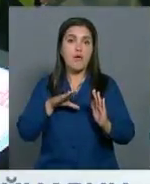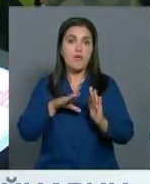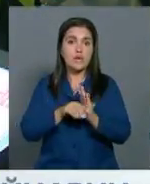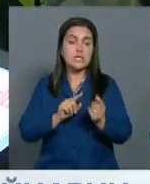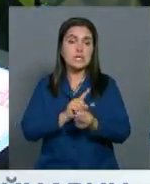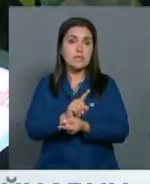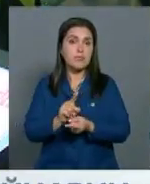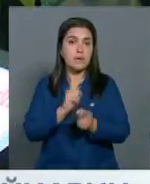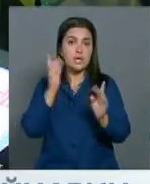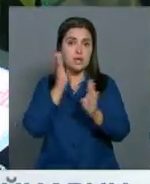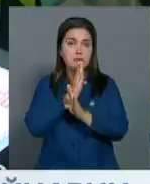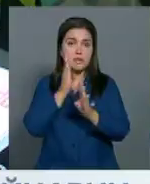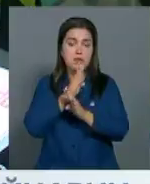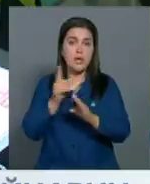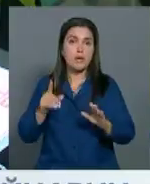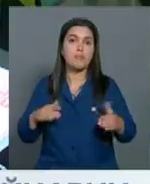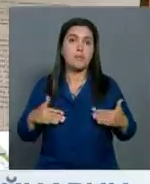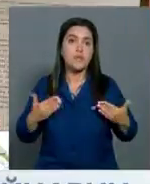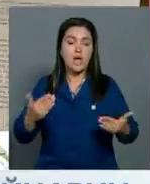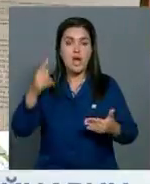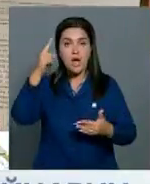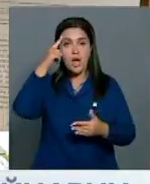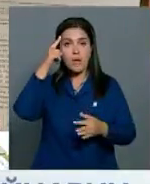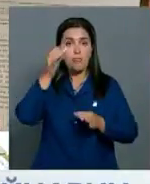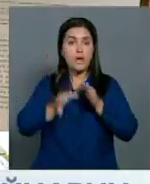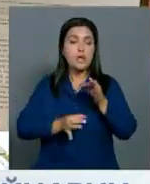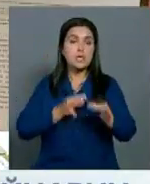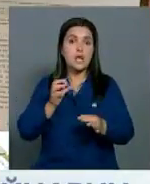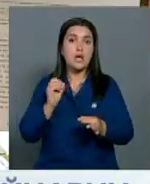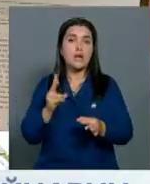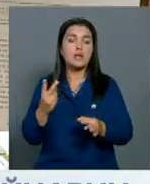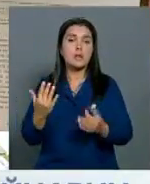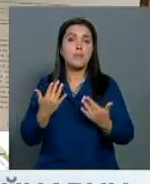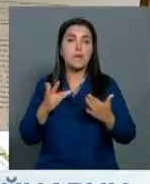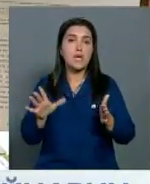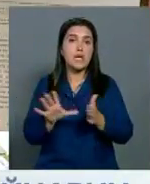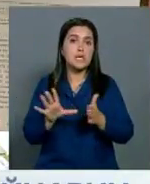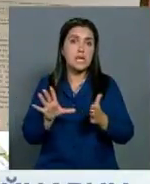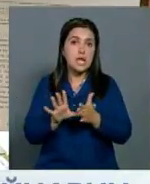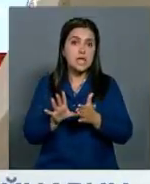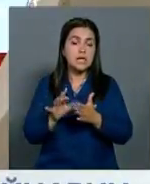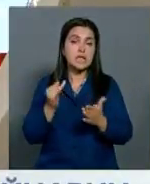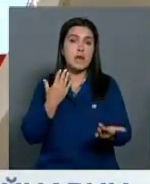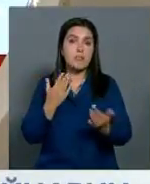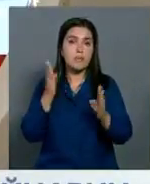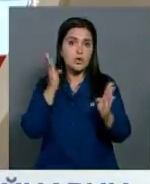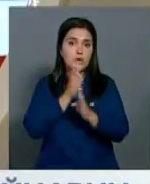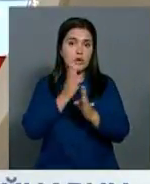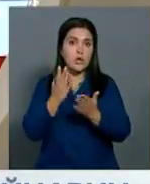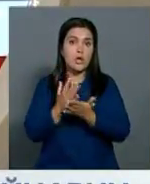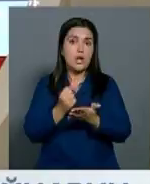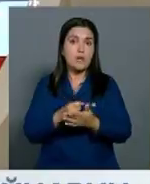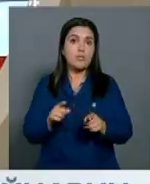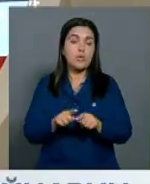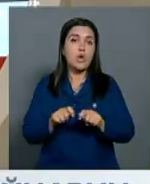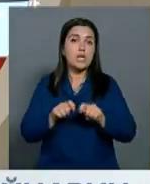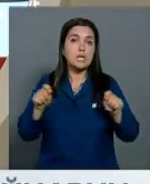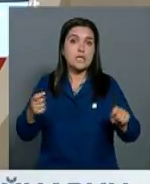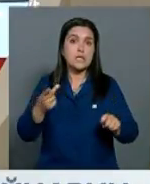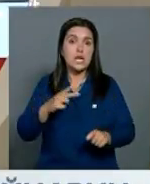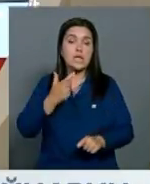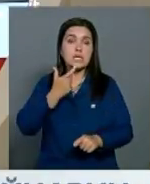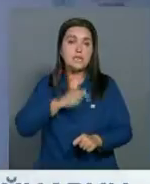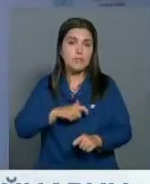изменений климата. Посетителям предлагается поразмышлять о том, как они потребляют энергию и обращаются с природными ресурсами, а также открыть для себя